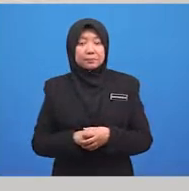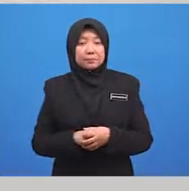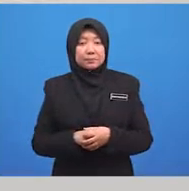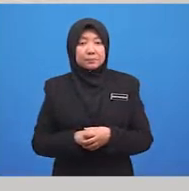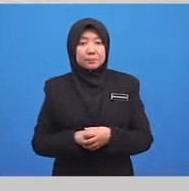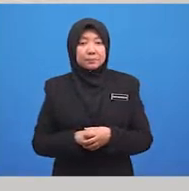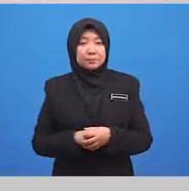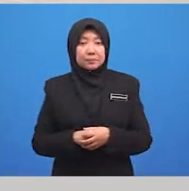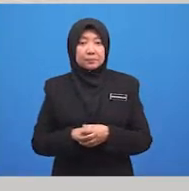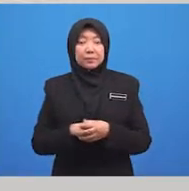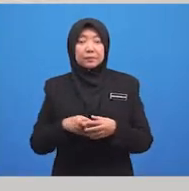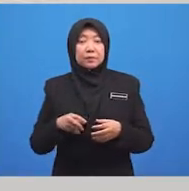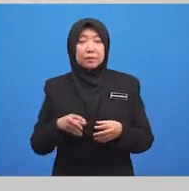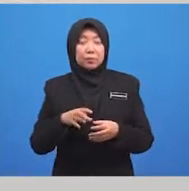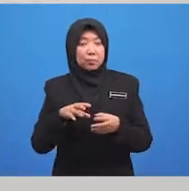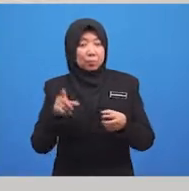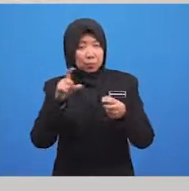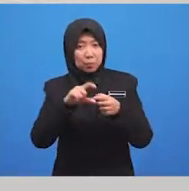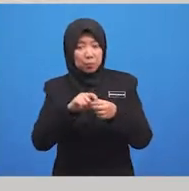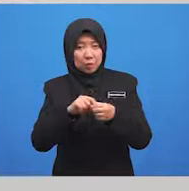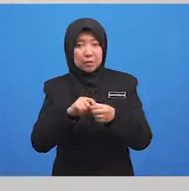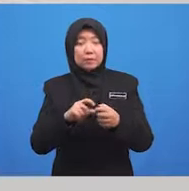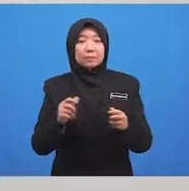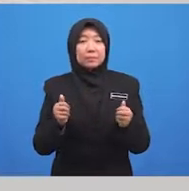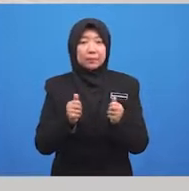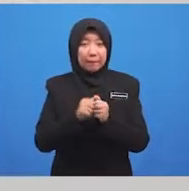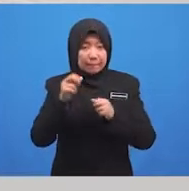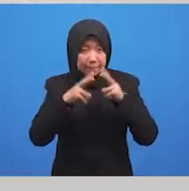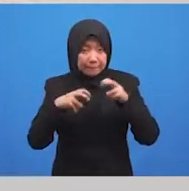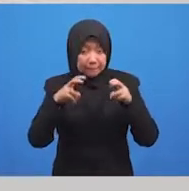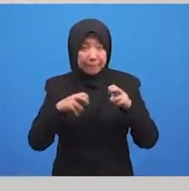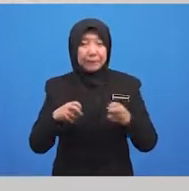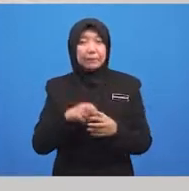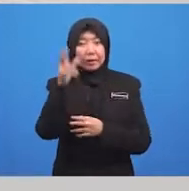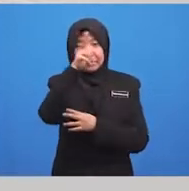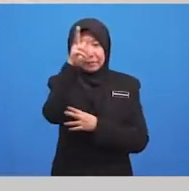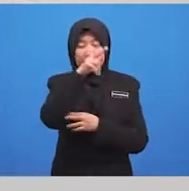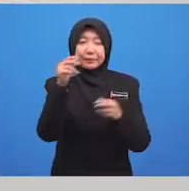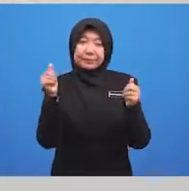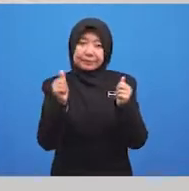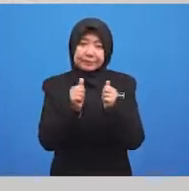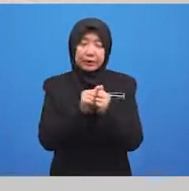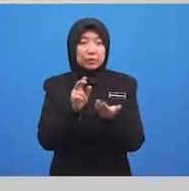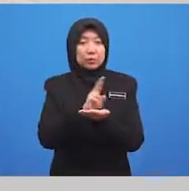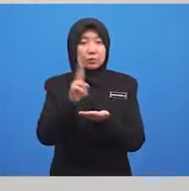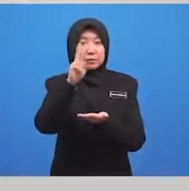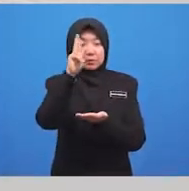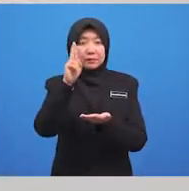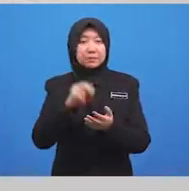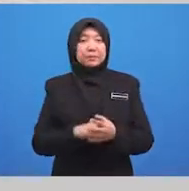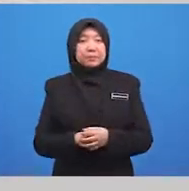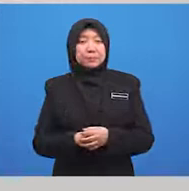Center. Menjalin kerjasama penyelidikan antara agensi kerajaan dengan universiti